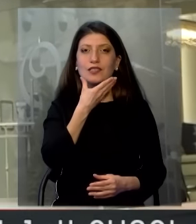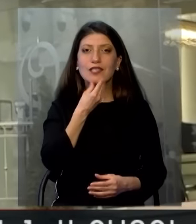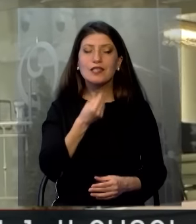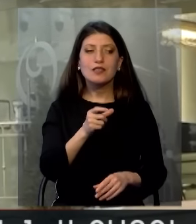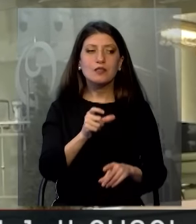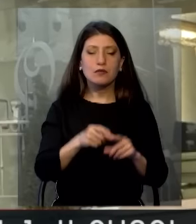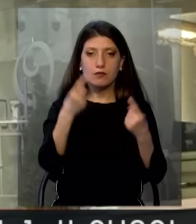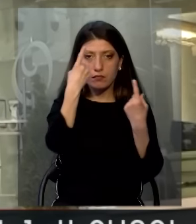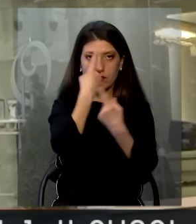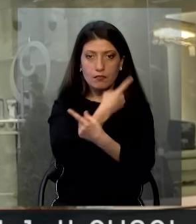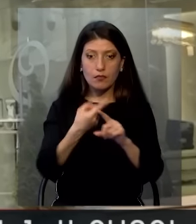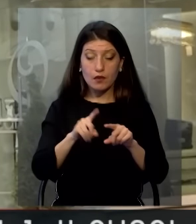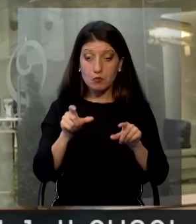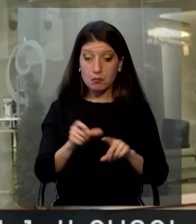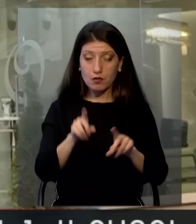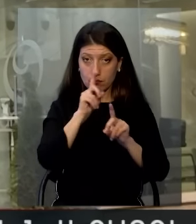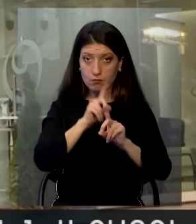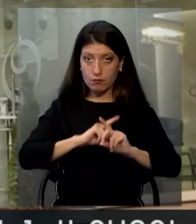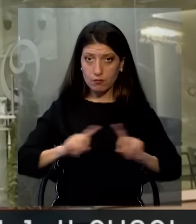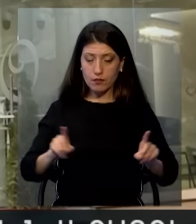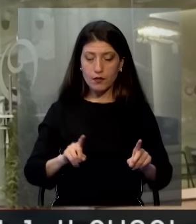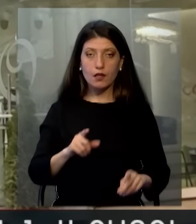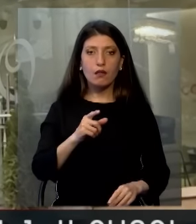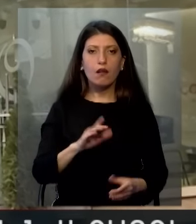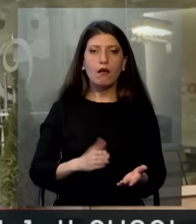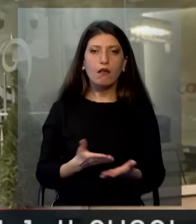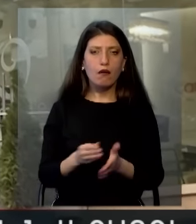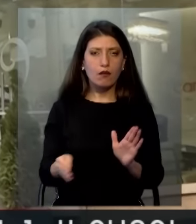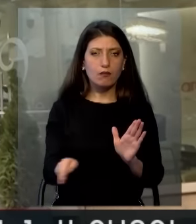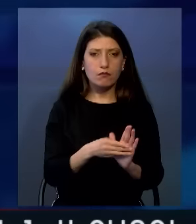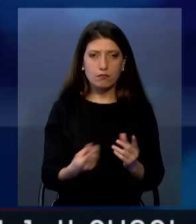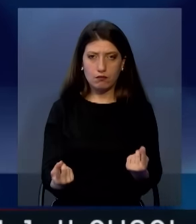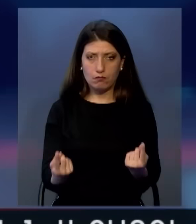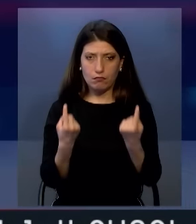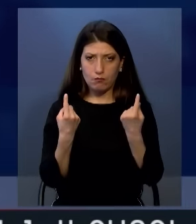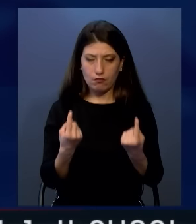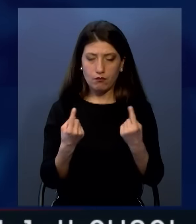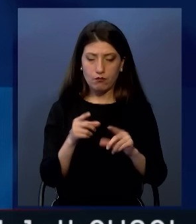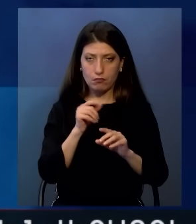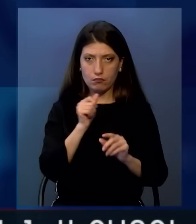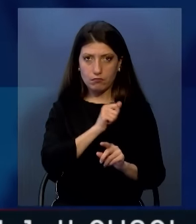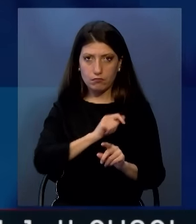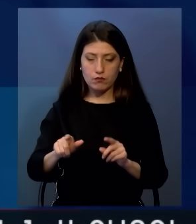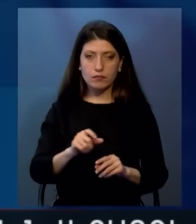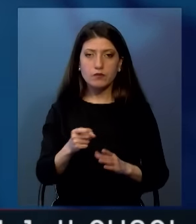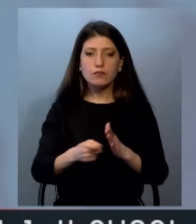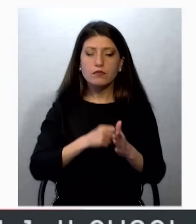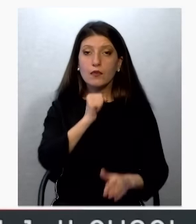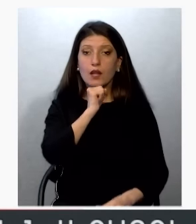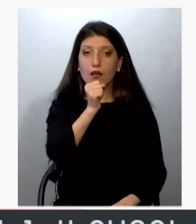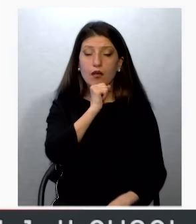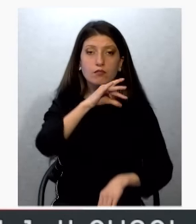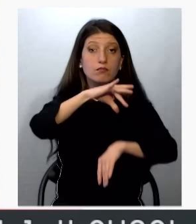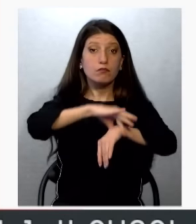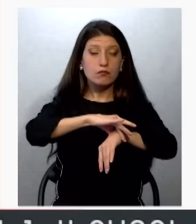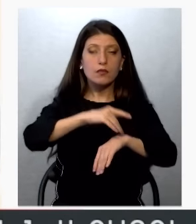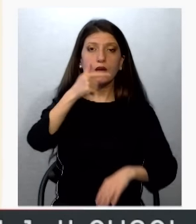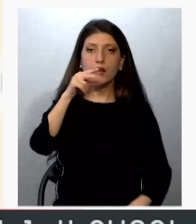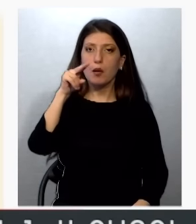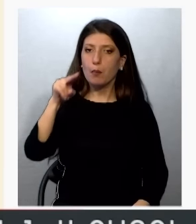հայտնում։ Այս դեպքը արտարոց է համարում քաղաքական կոռուպցիայի աննախադեպ օրինակ։ Հետաքննող լրագրողները պարզել են, որ